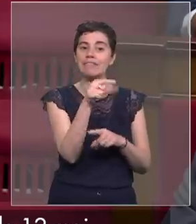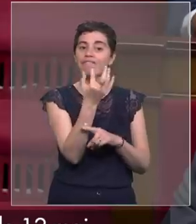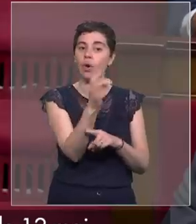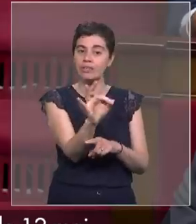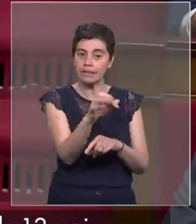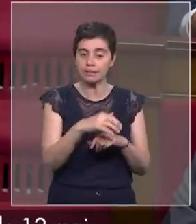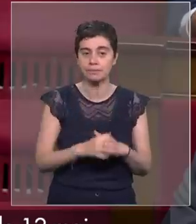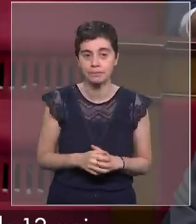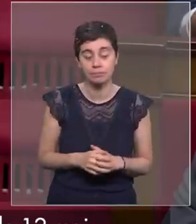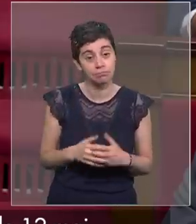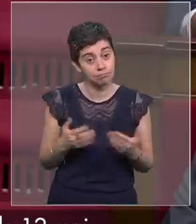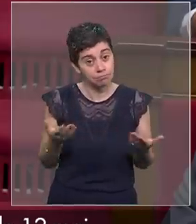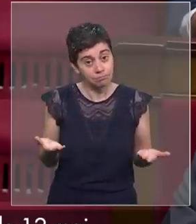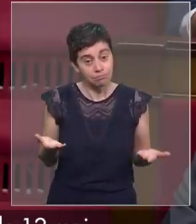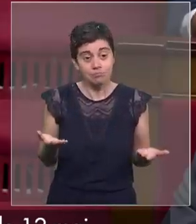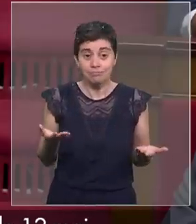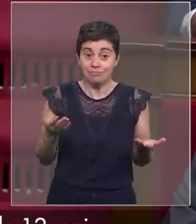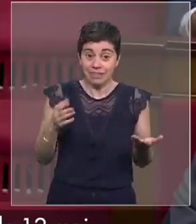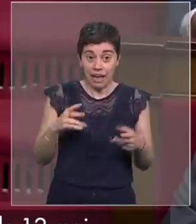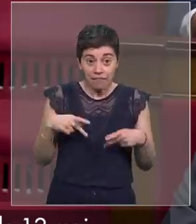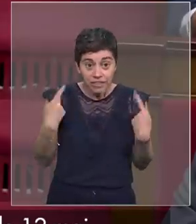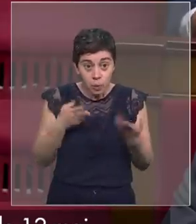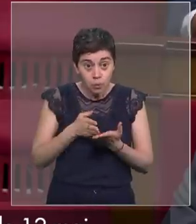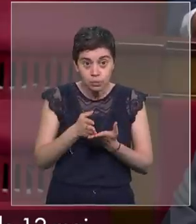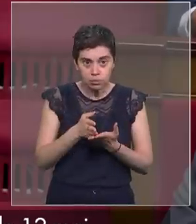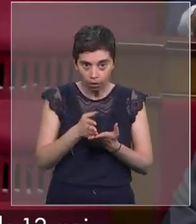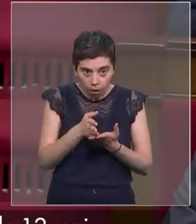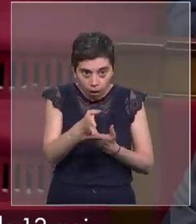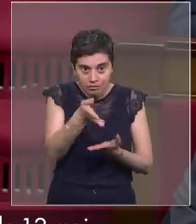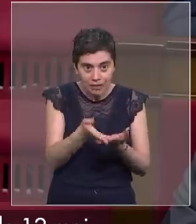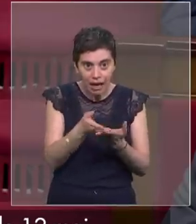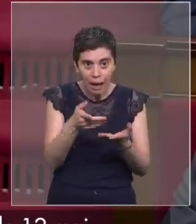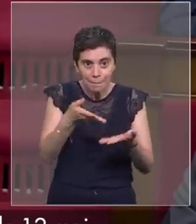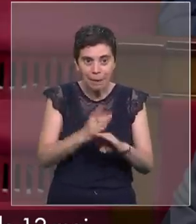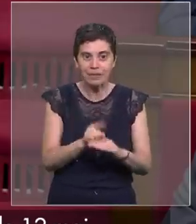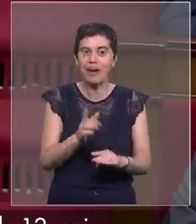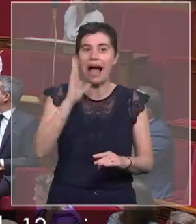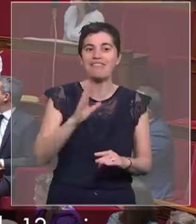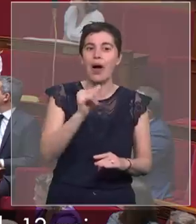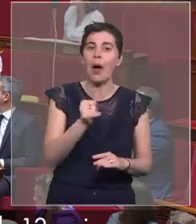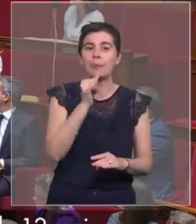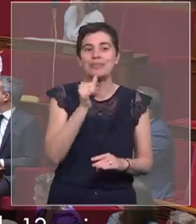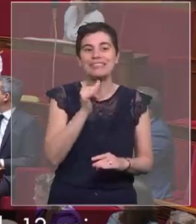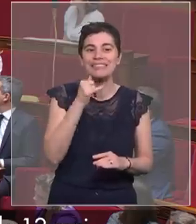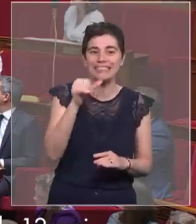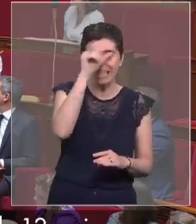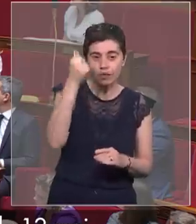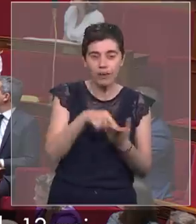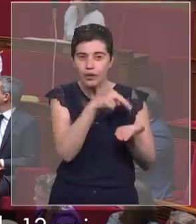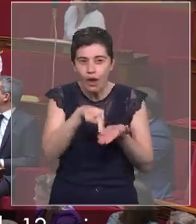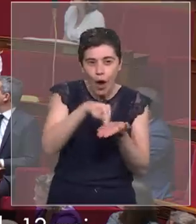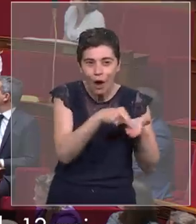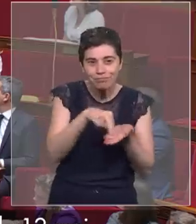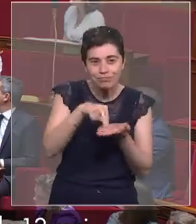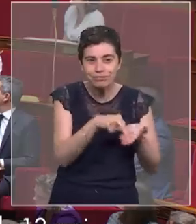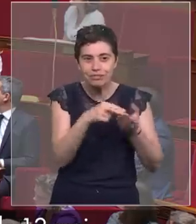française. C'est une trajectoire de vie que je n'avais pas prévue. Le petit garçon qui surfait et usait ses fonds de culotte